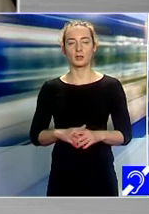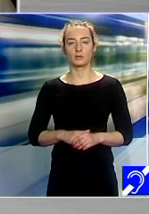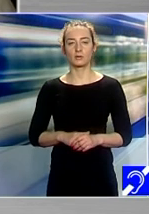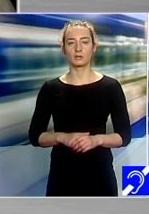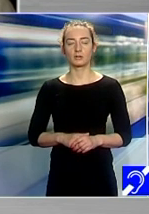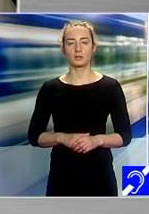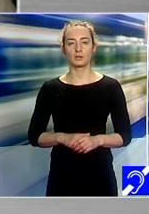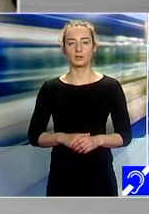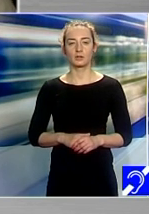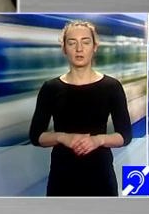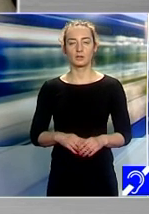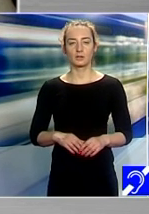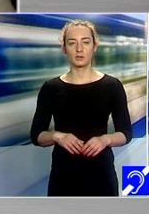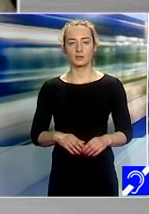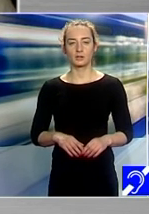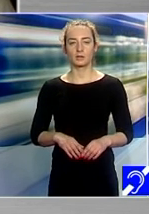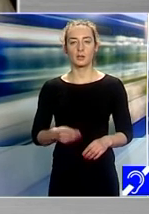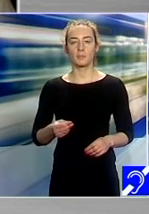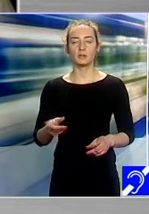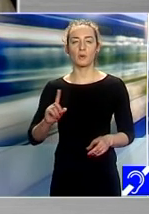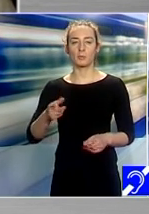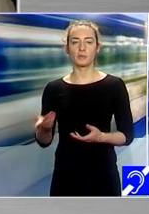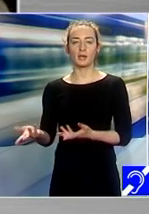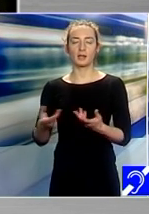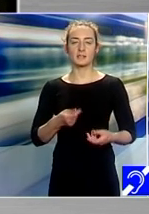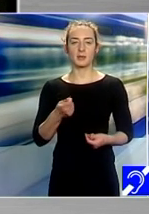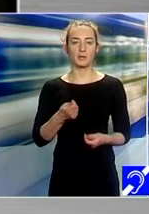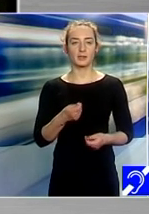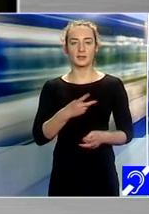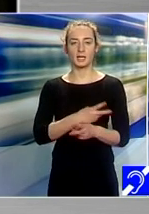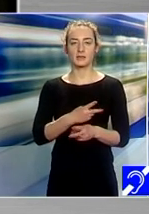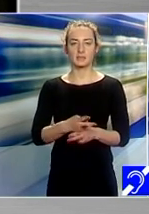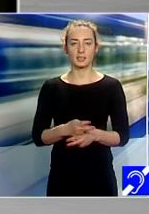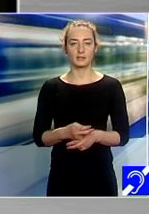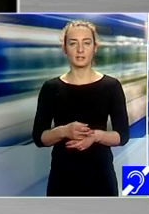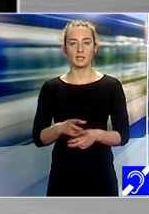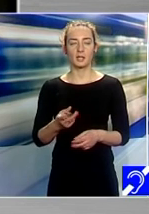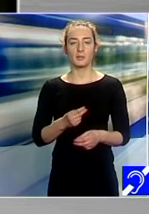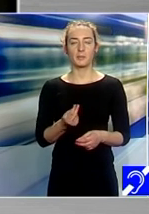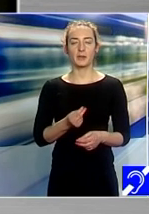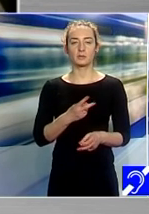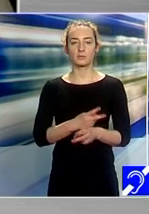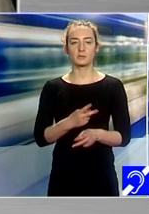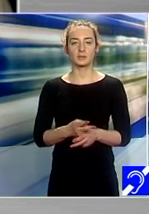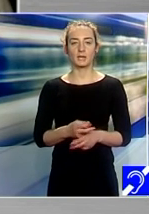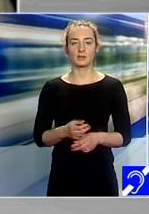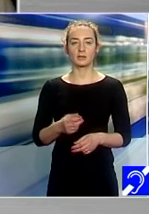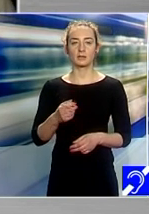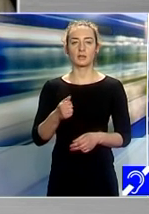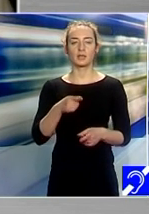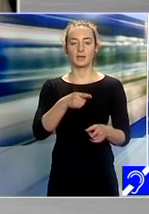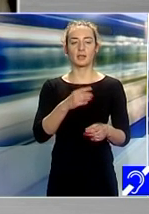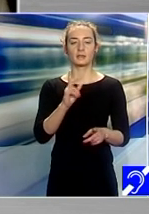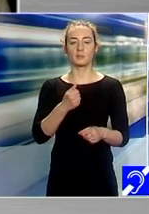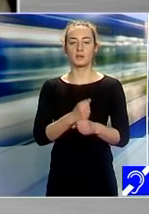diverse ghișee pentru a putea să-și încaseze de la stat banii care îi se cuvin. De exemplu, pentru cele trei tipuri de indemnizații pe care le ia în fiecare lună, ea trebuie să facă trei